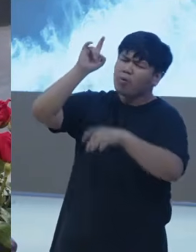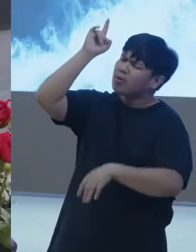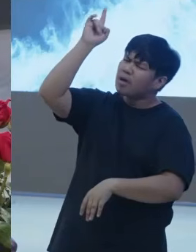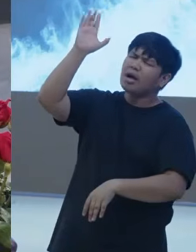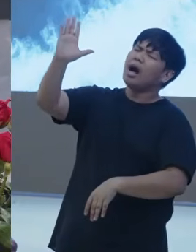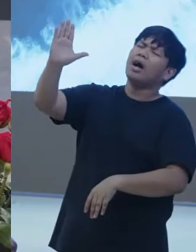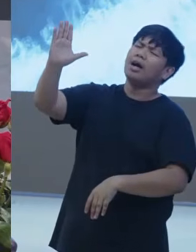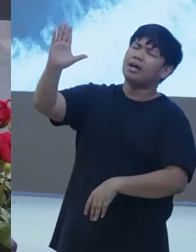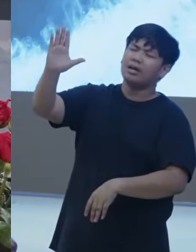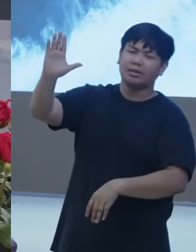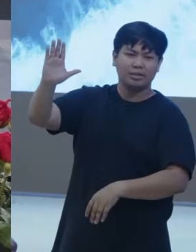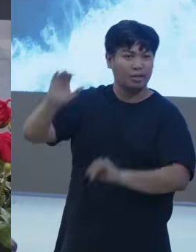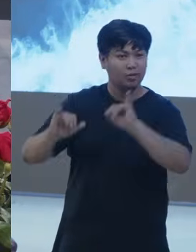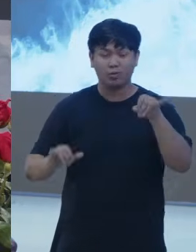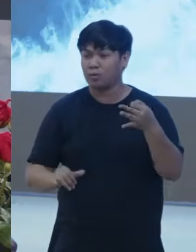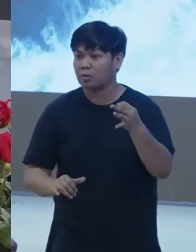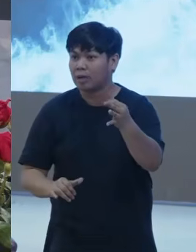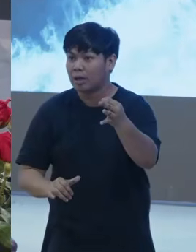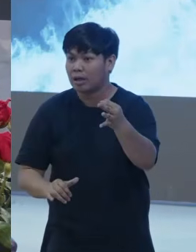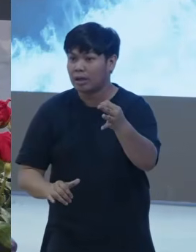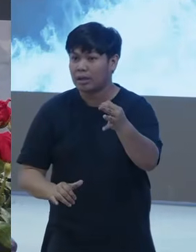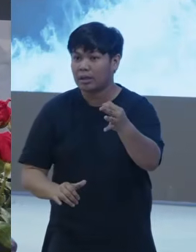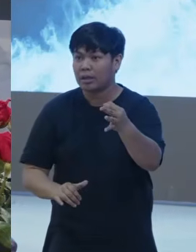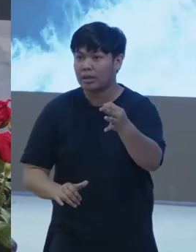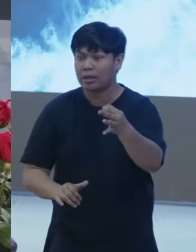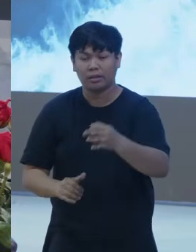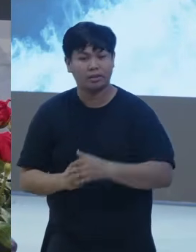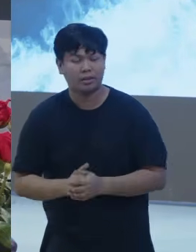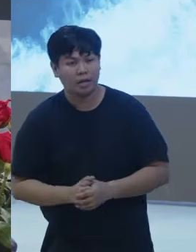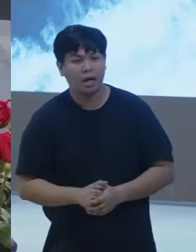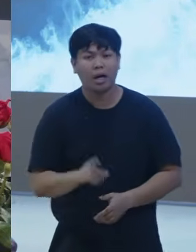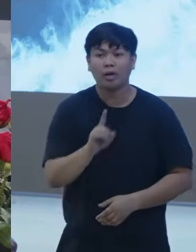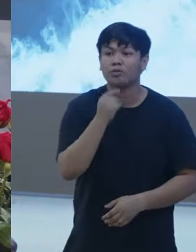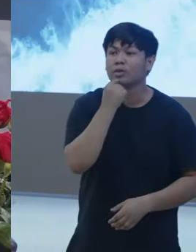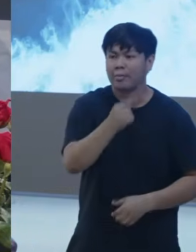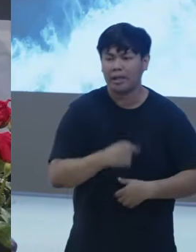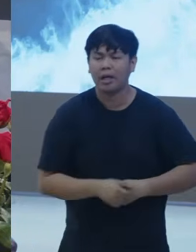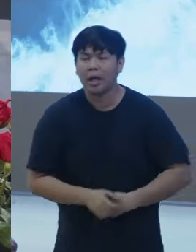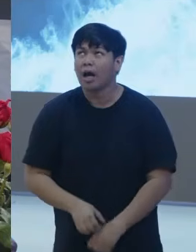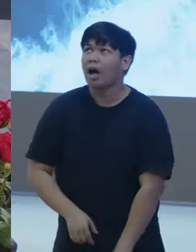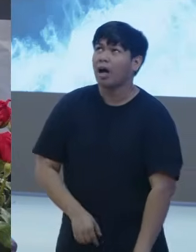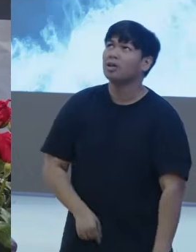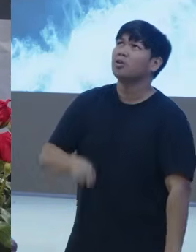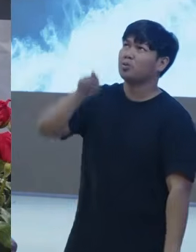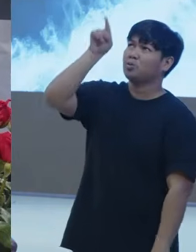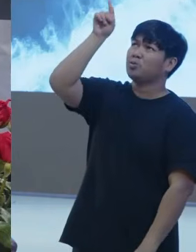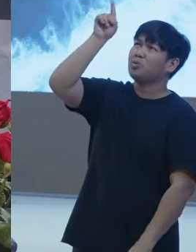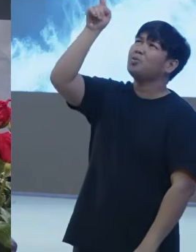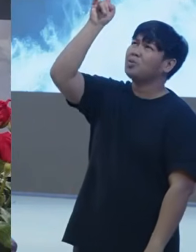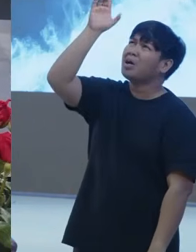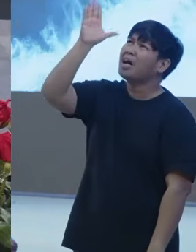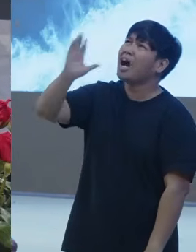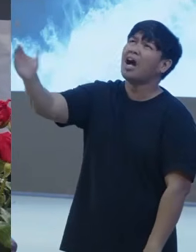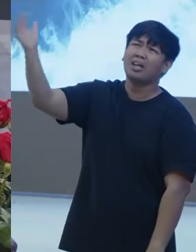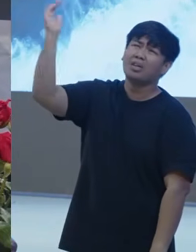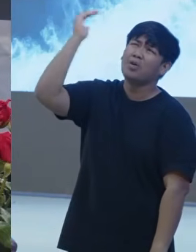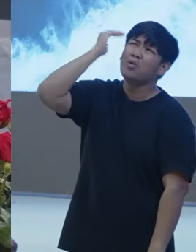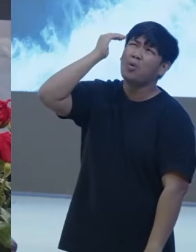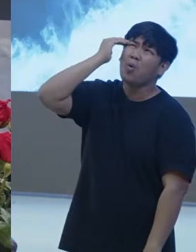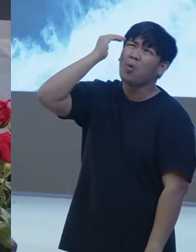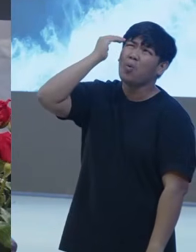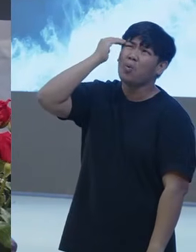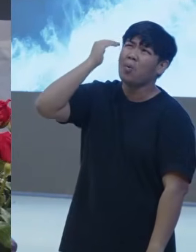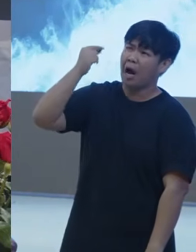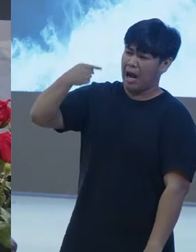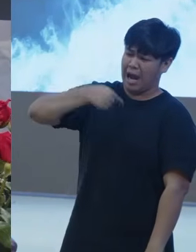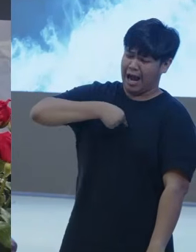Yahweh, is not this what I said when I was yet in my country? Napansin niyo ba yung dami ng